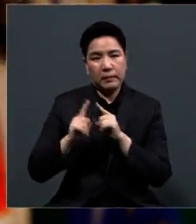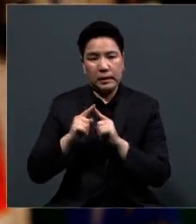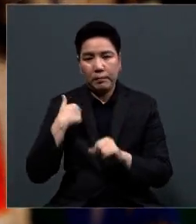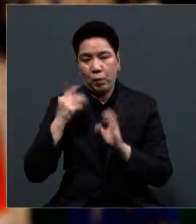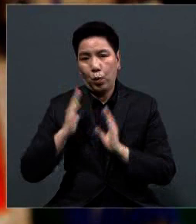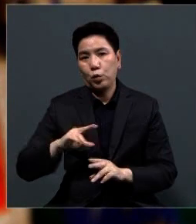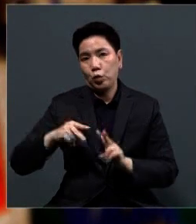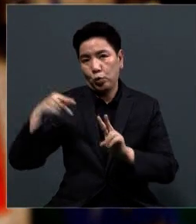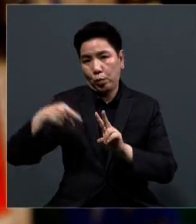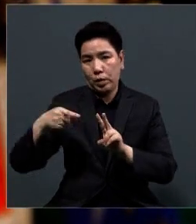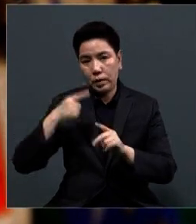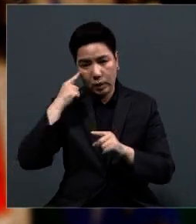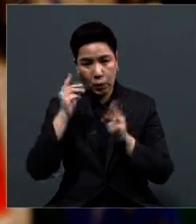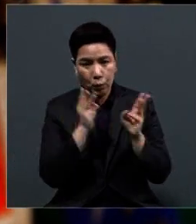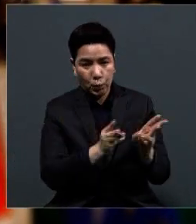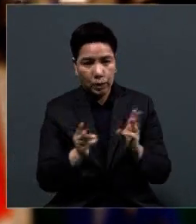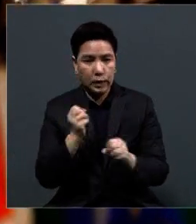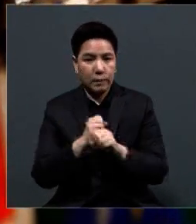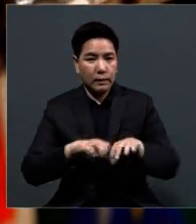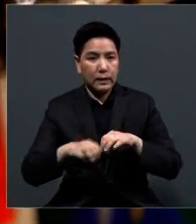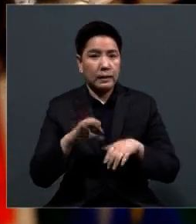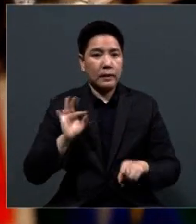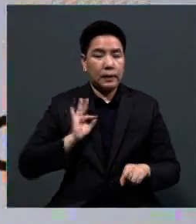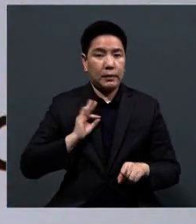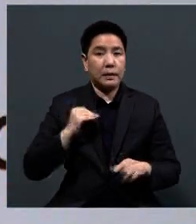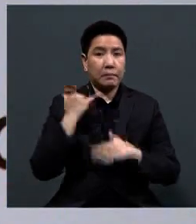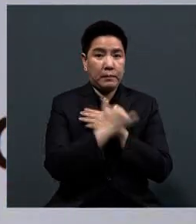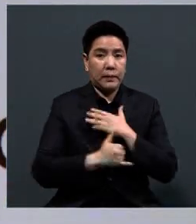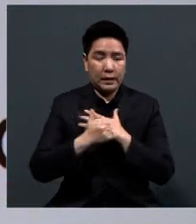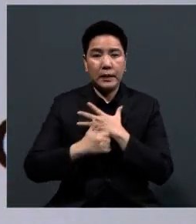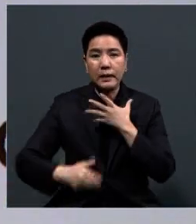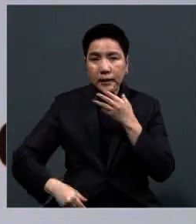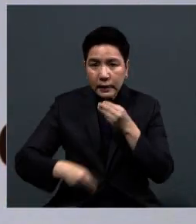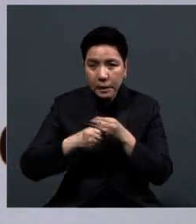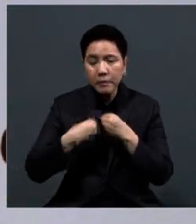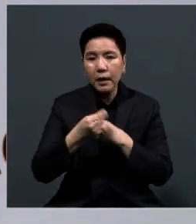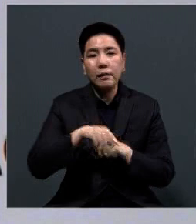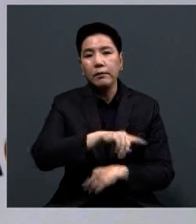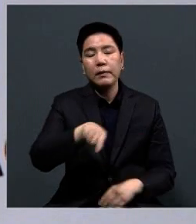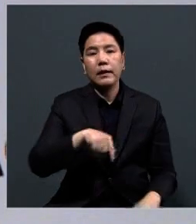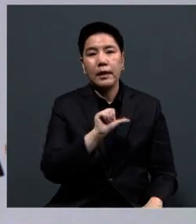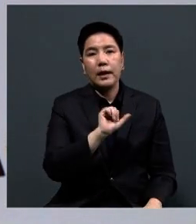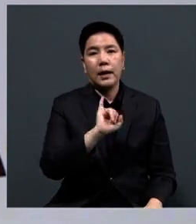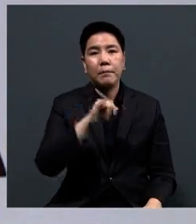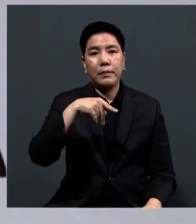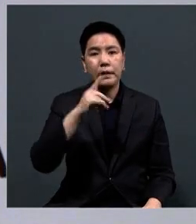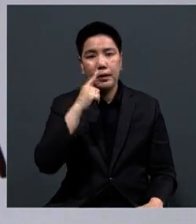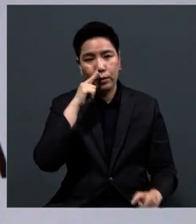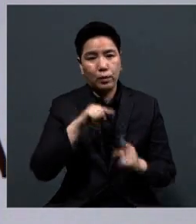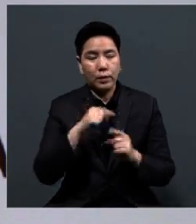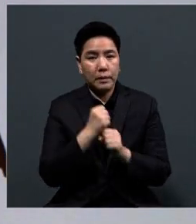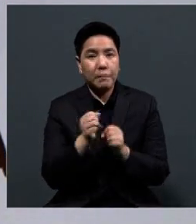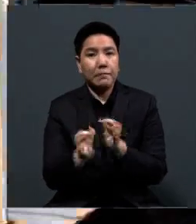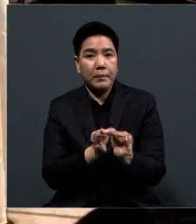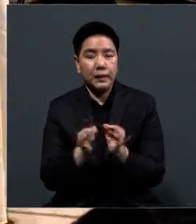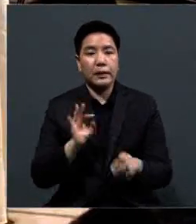ทั้งนี้เพื่อกำหนดแนวทางการสื่อสารระหว่างประเทศสมาชิกและและเสริมสร้างบทบาทของ aib BDนะครับในการสนับสนุนและให้คำ